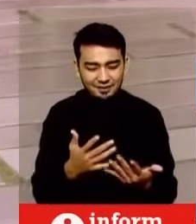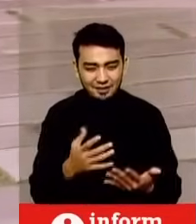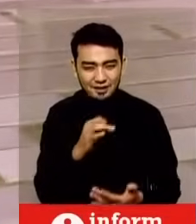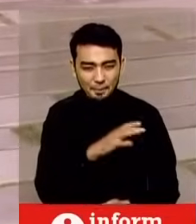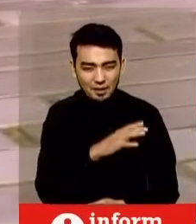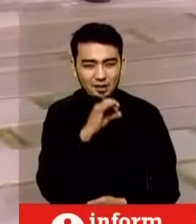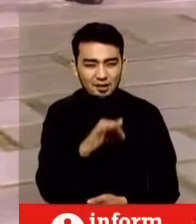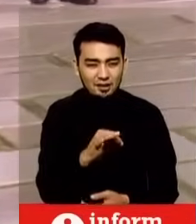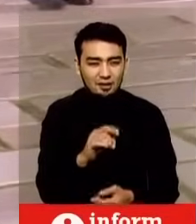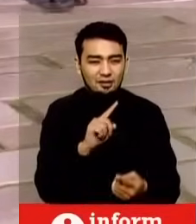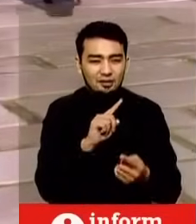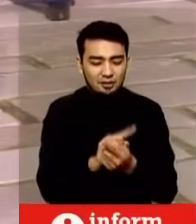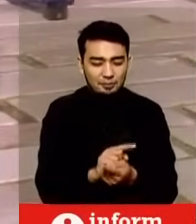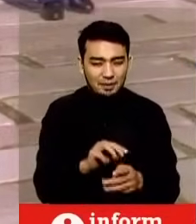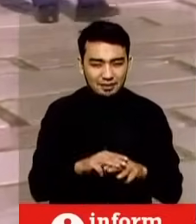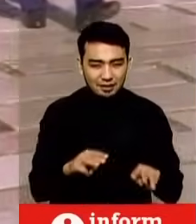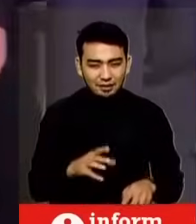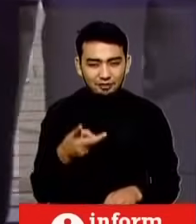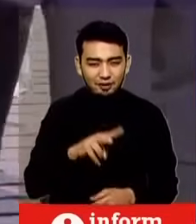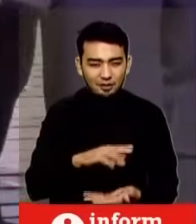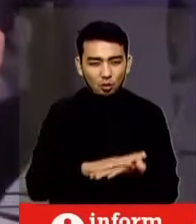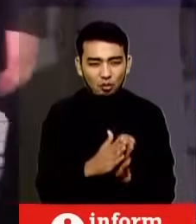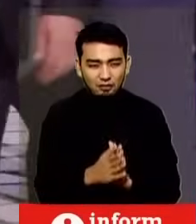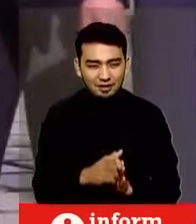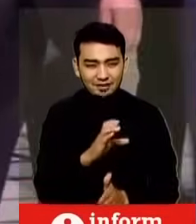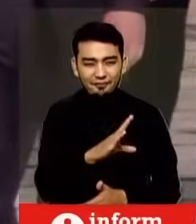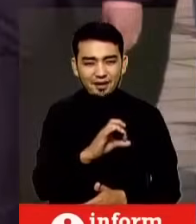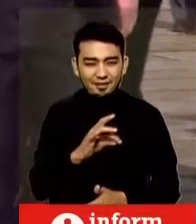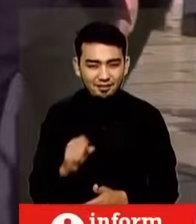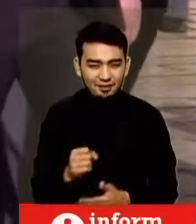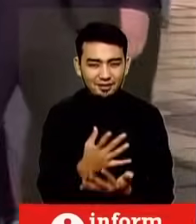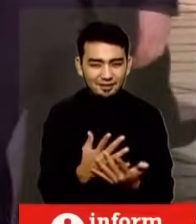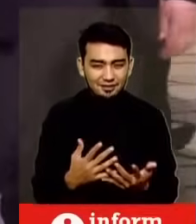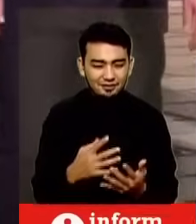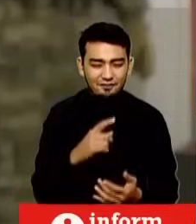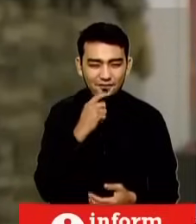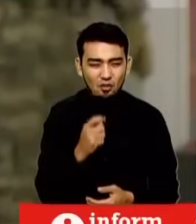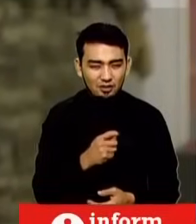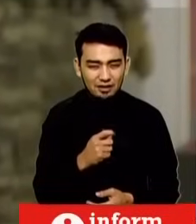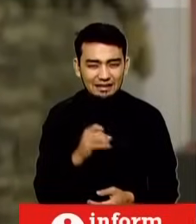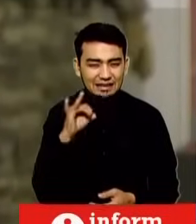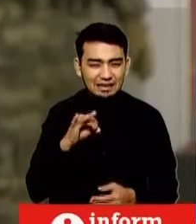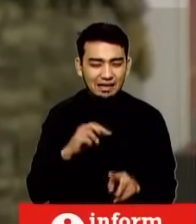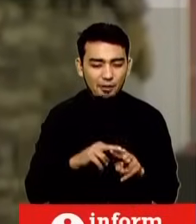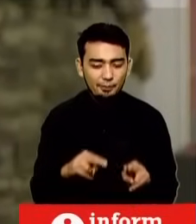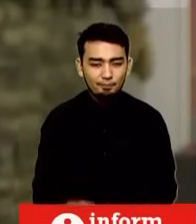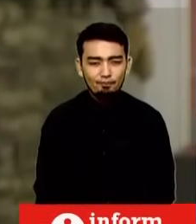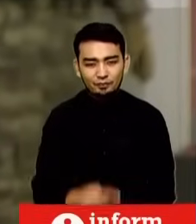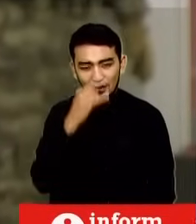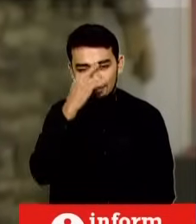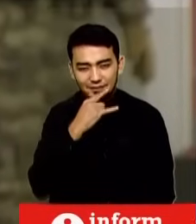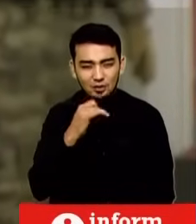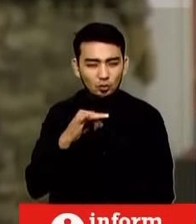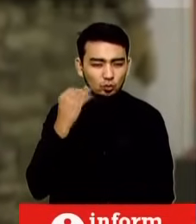текущего состояния и перспективы двусторонних отношений в сферах представляющих взаимный интерес каза Казахстан и Турция